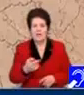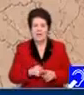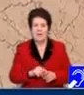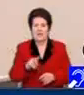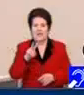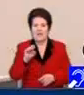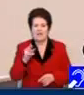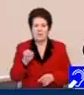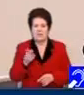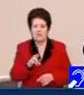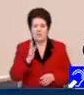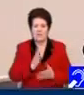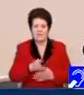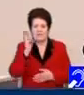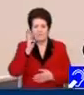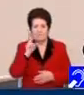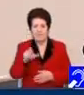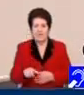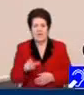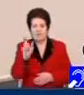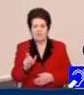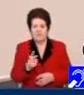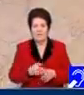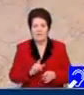va fi o misiune diplomatică cu personal civil